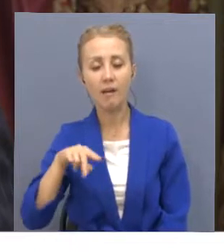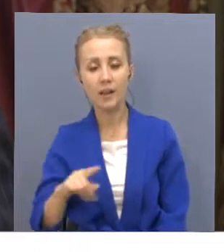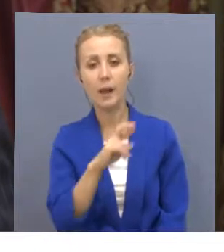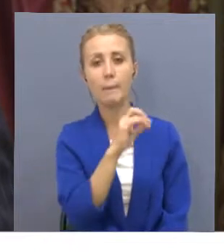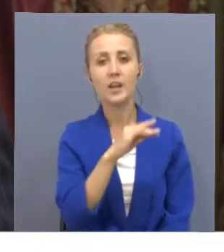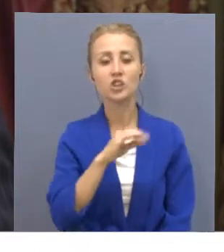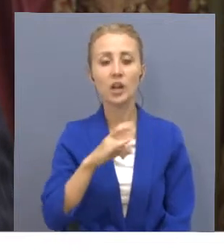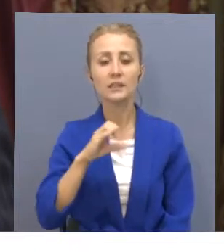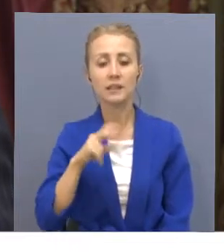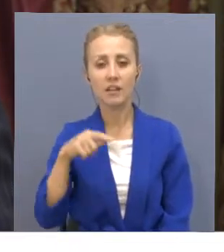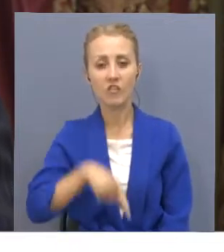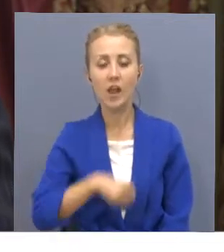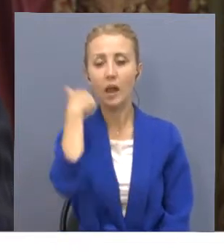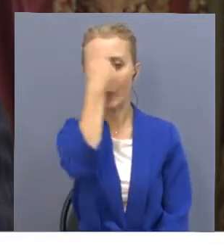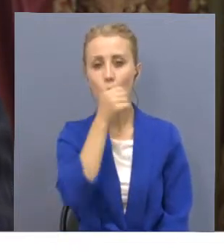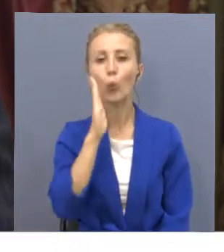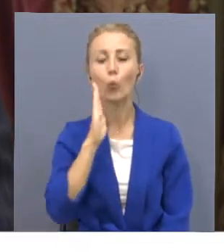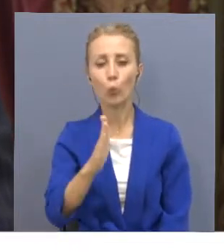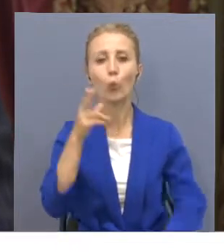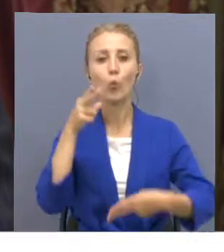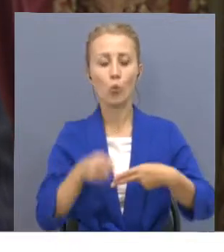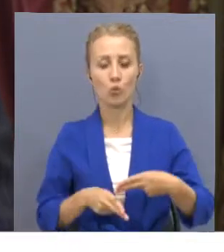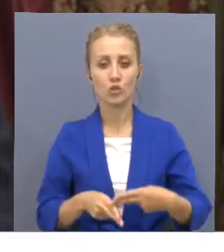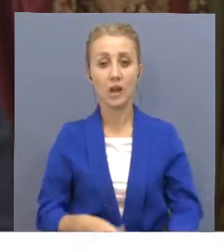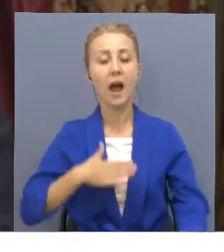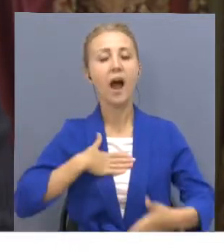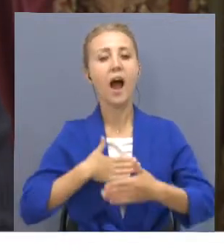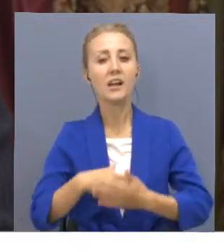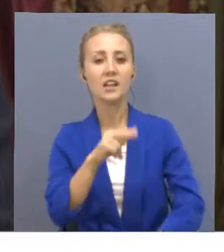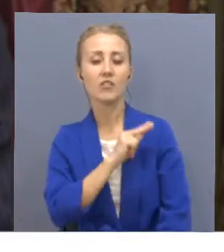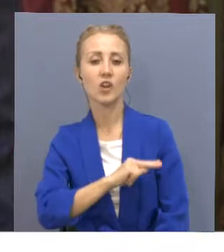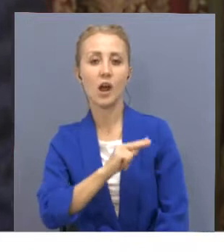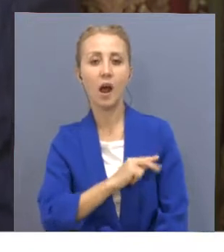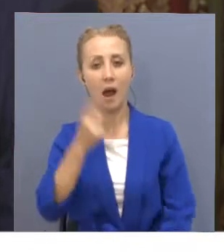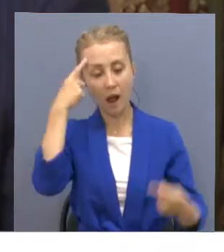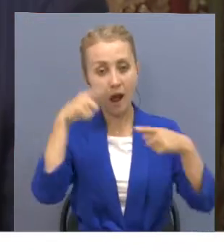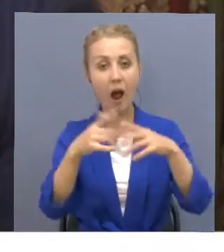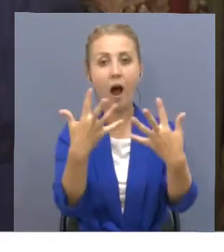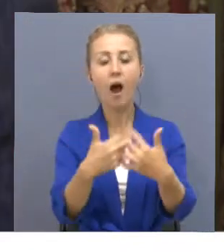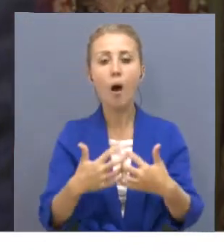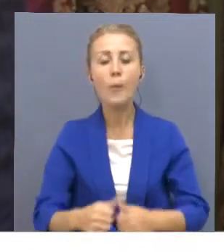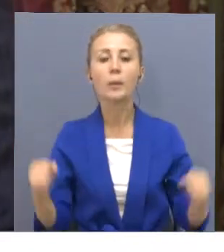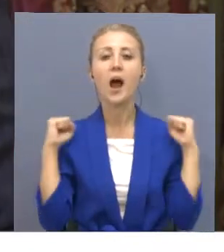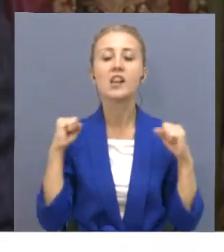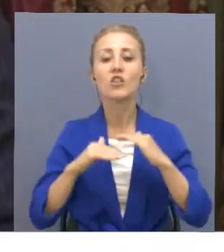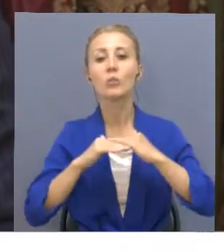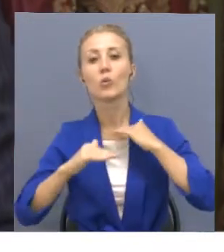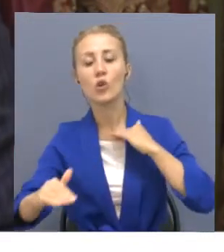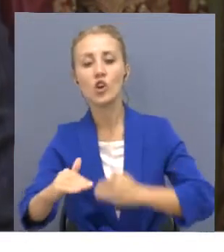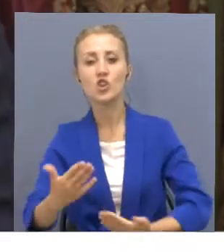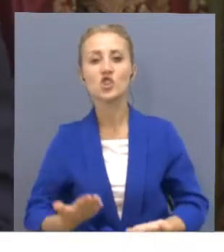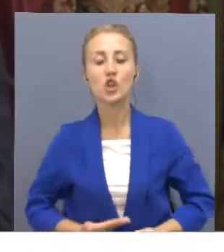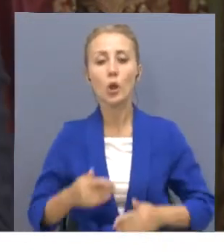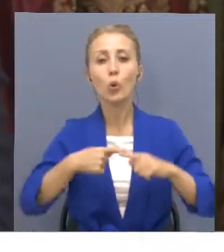году мы эти объекты будем сдавать. Идет активная работа по оборудованию современных спортивных площадок, жилых массивов. Их количество в последние